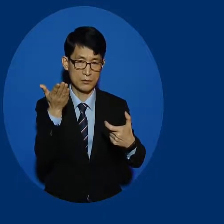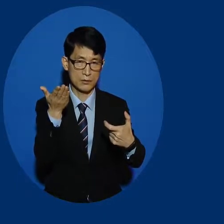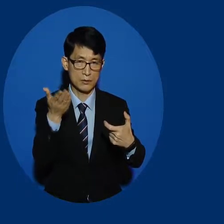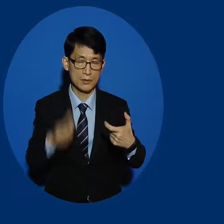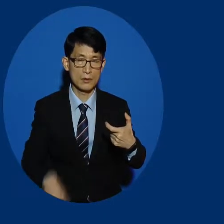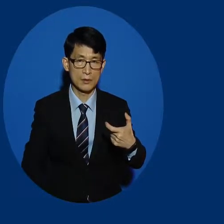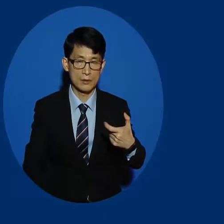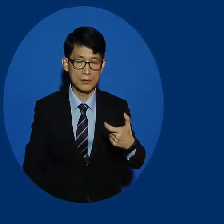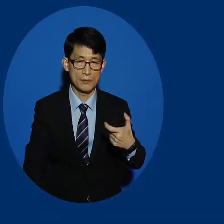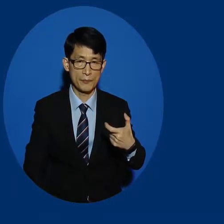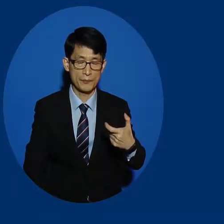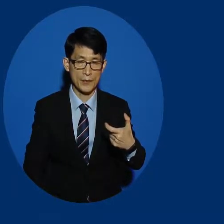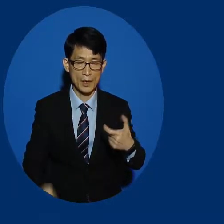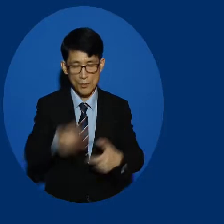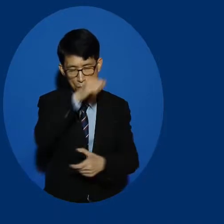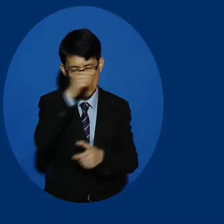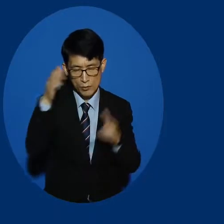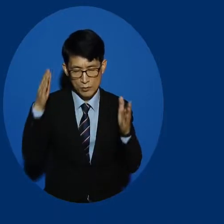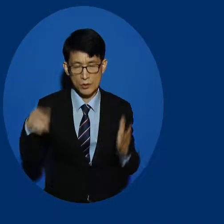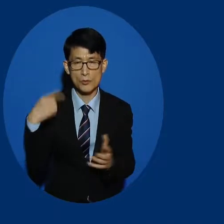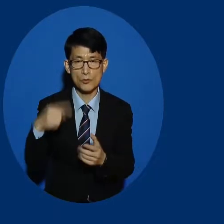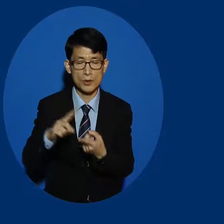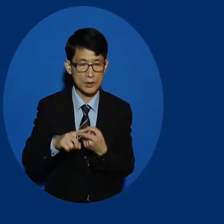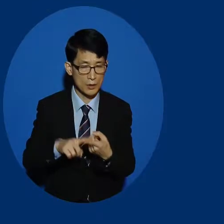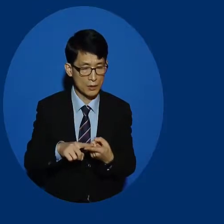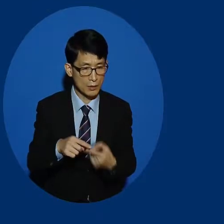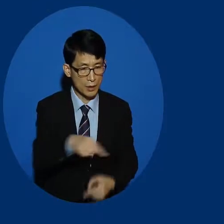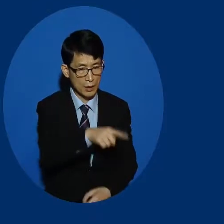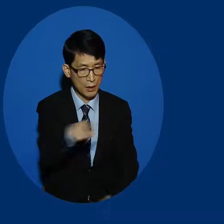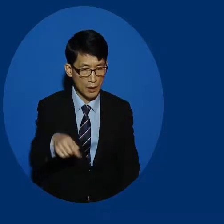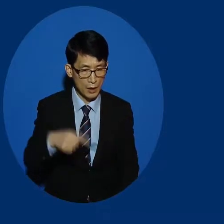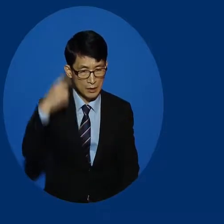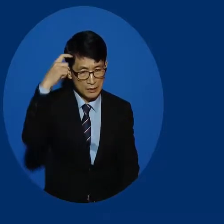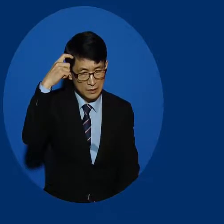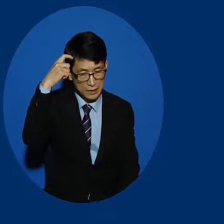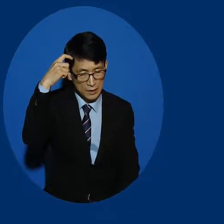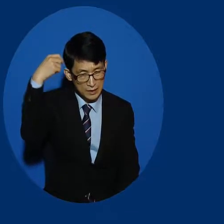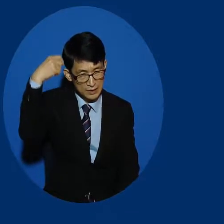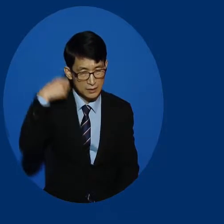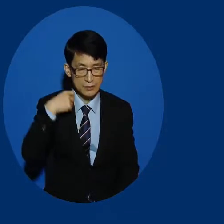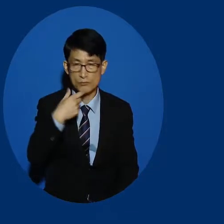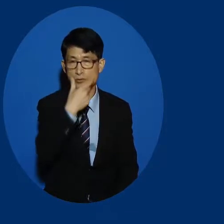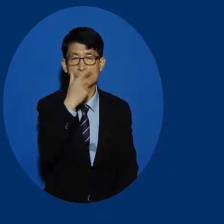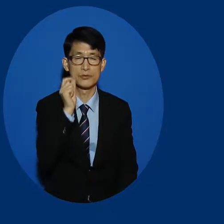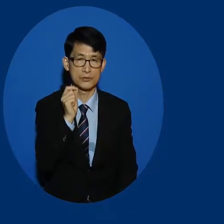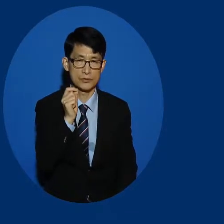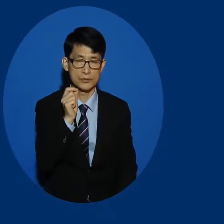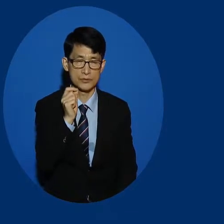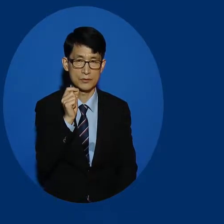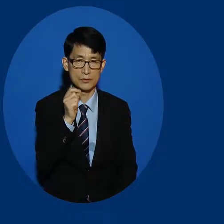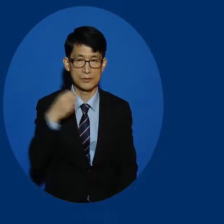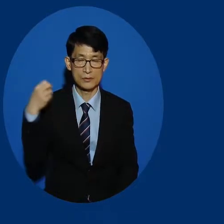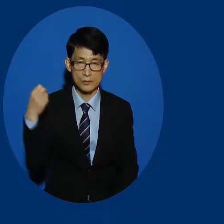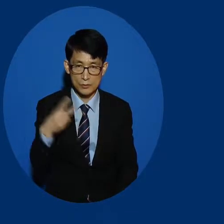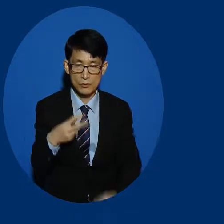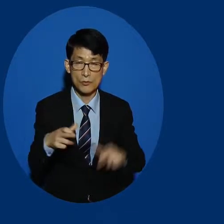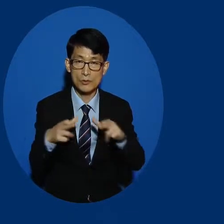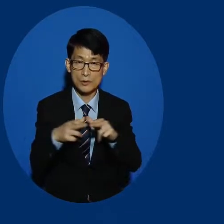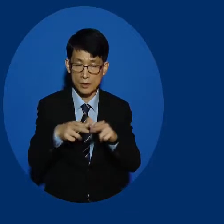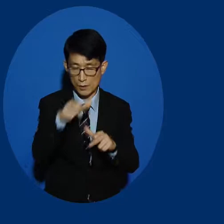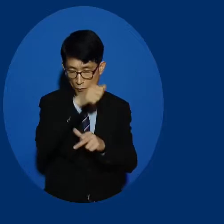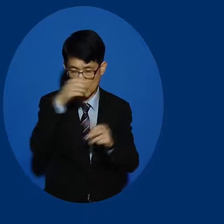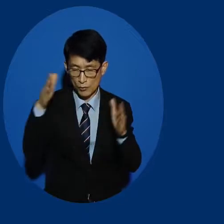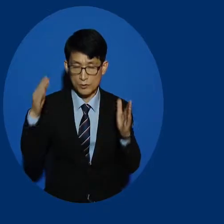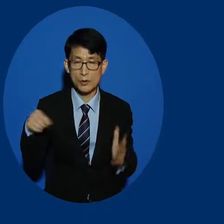이것은 장애인 평생교육에 대한 인식의 부족도 있을 것이고요. 또 장애인 평생교육